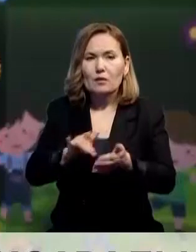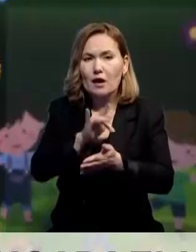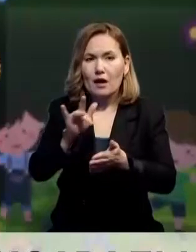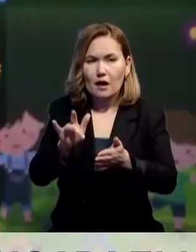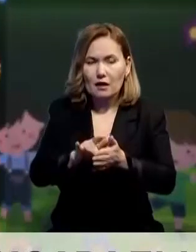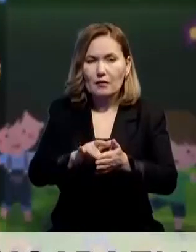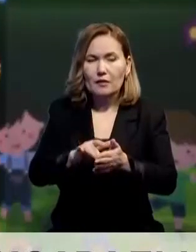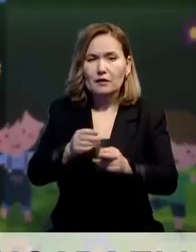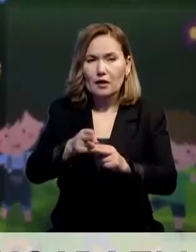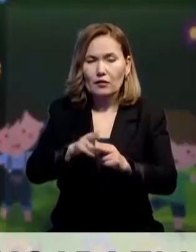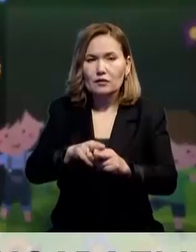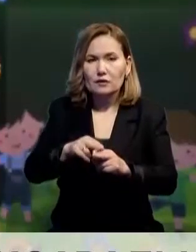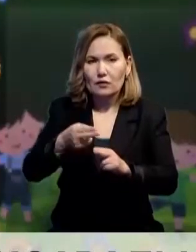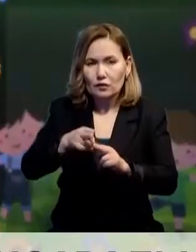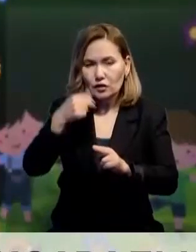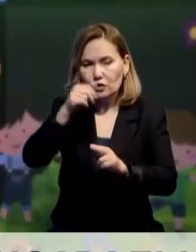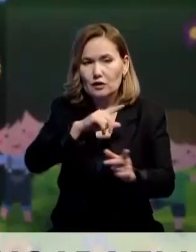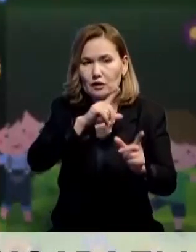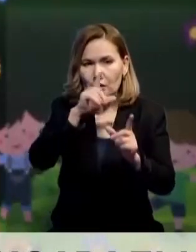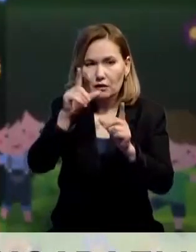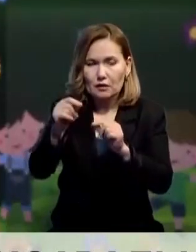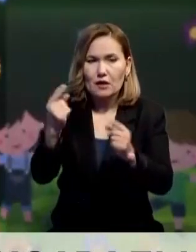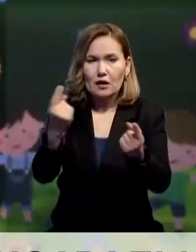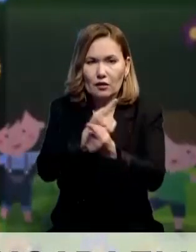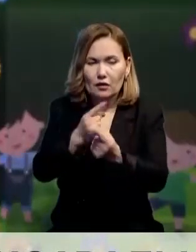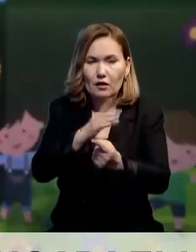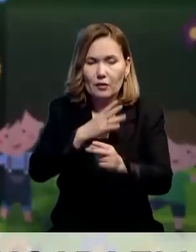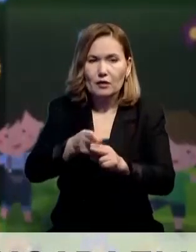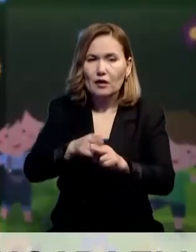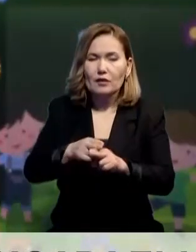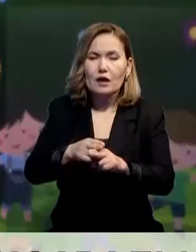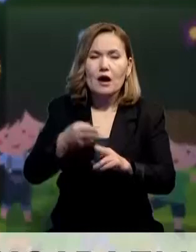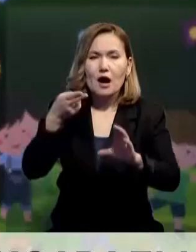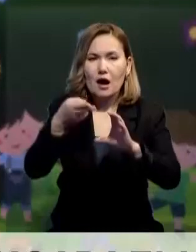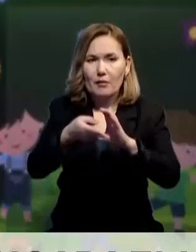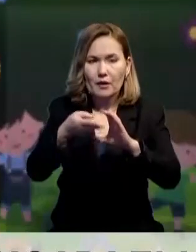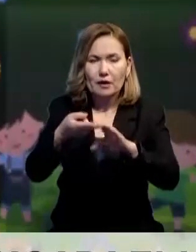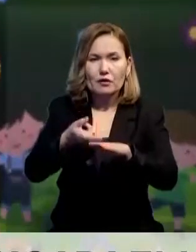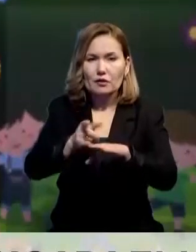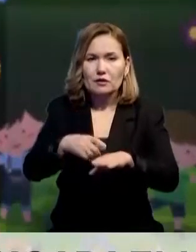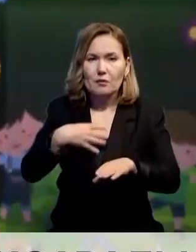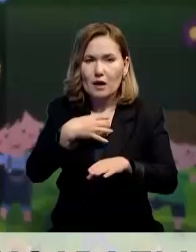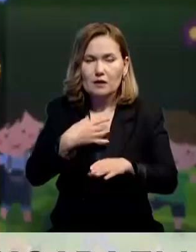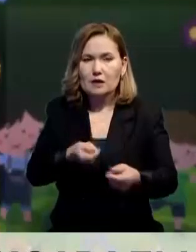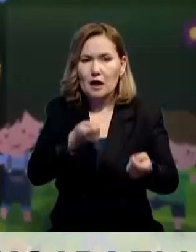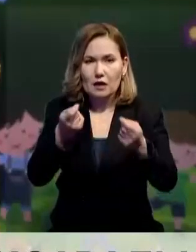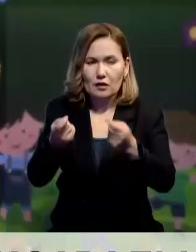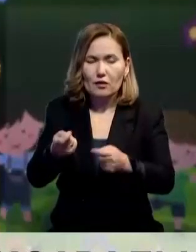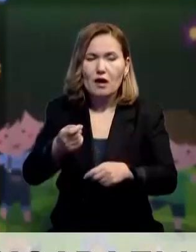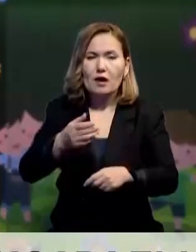осы жылда бар келді. Сондықтан осы аппарат бізге өте маңызды, өйткені жаңа біздің